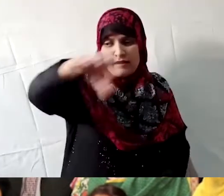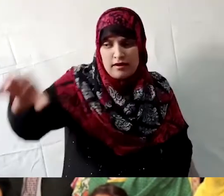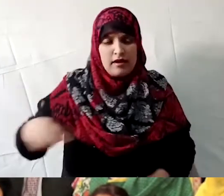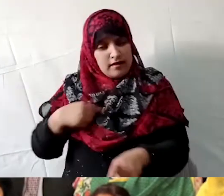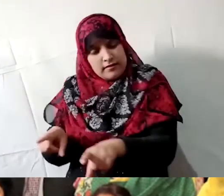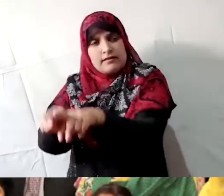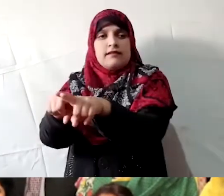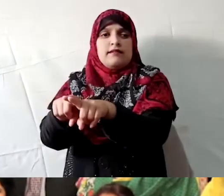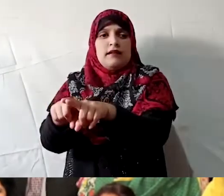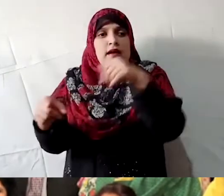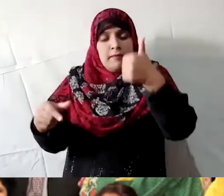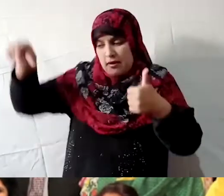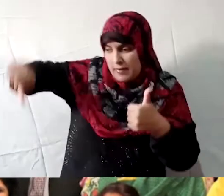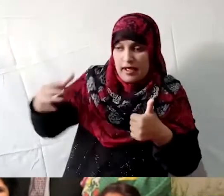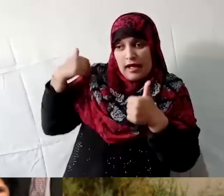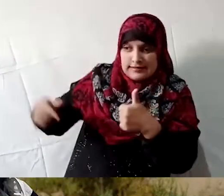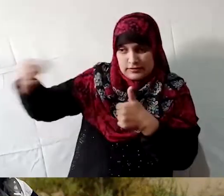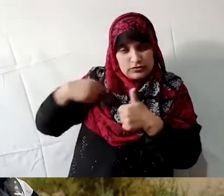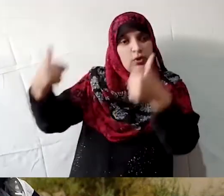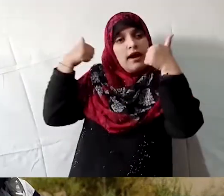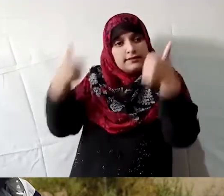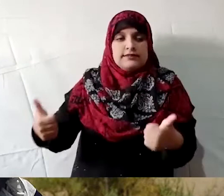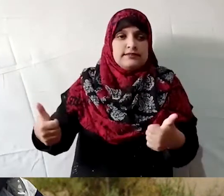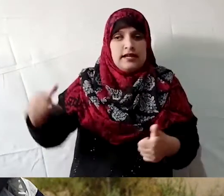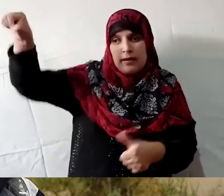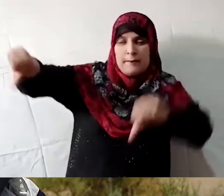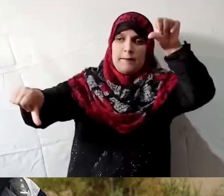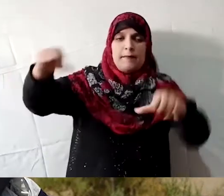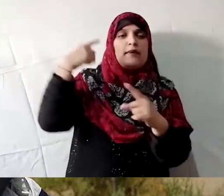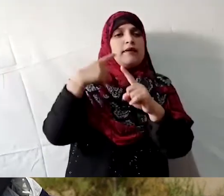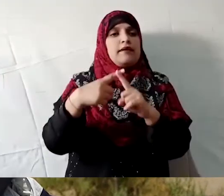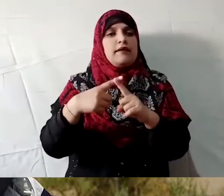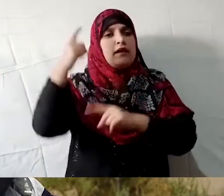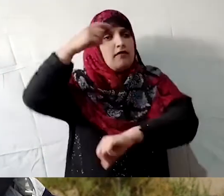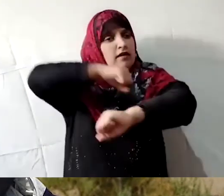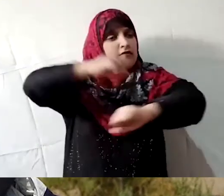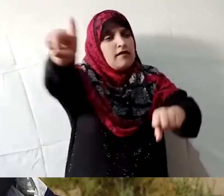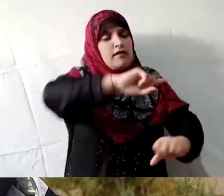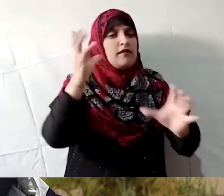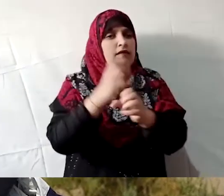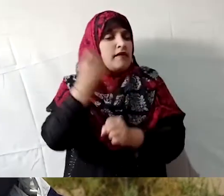बंदी में उनका किरदार इंतहाई अहम है। वो जानते हैं अफराद